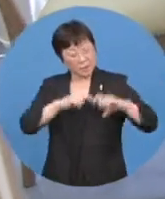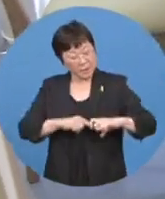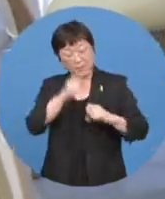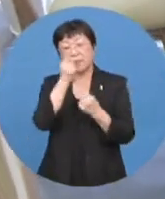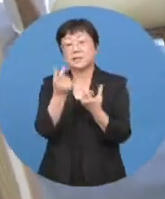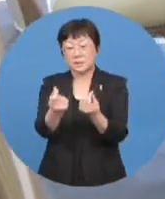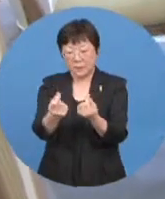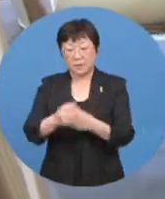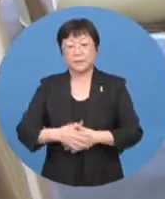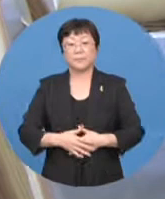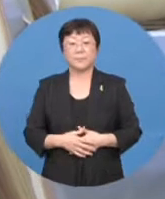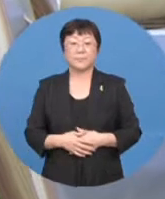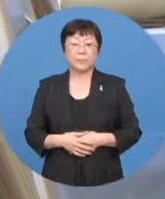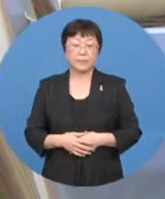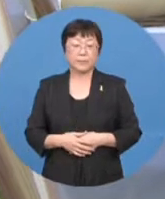けばいいですね。